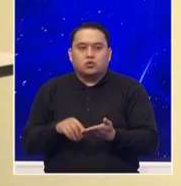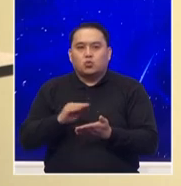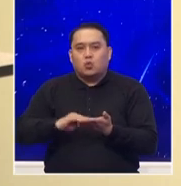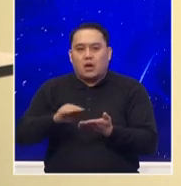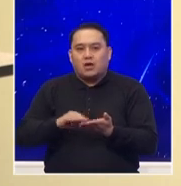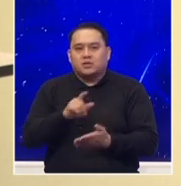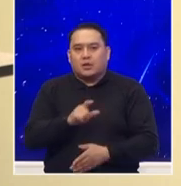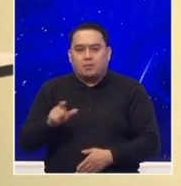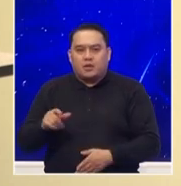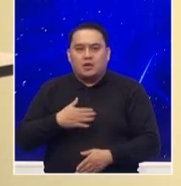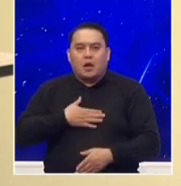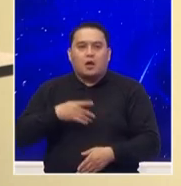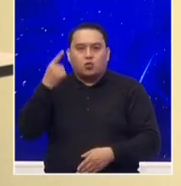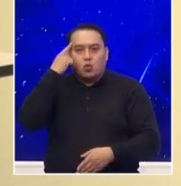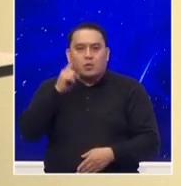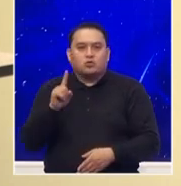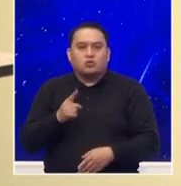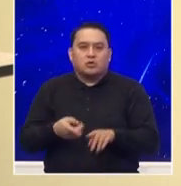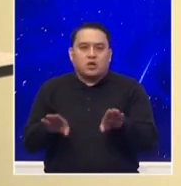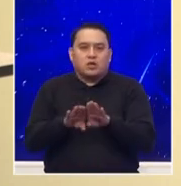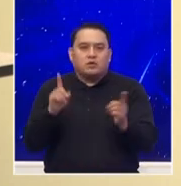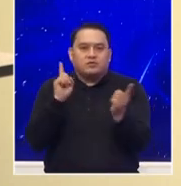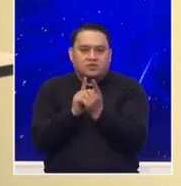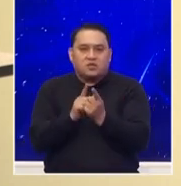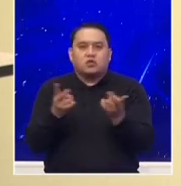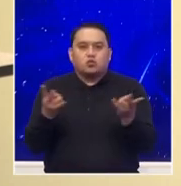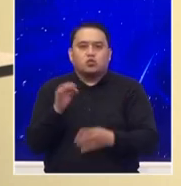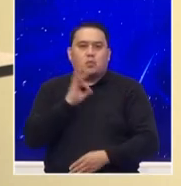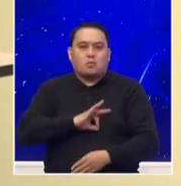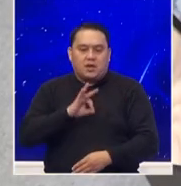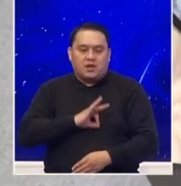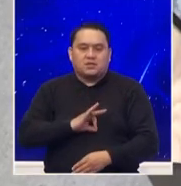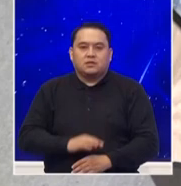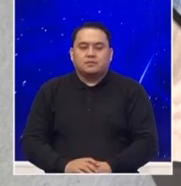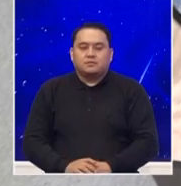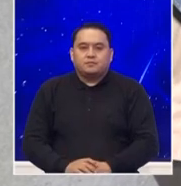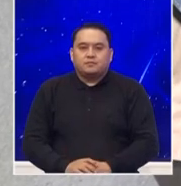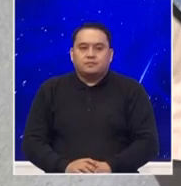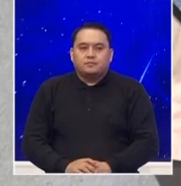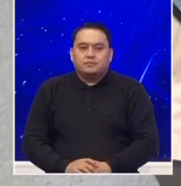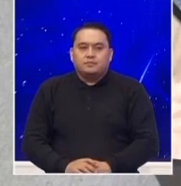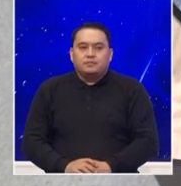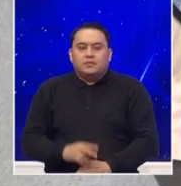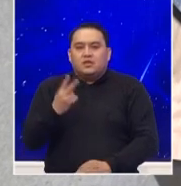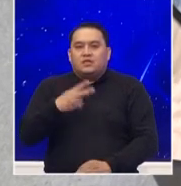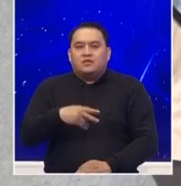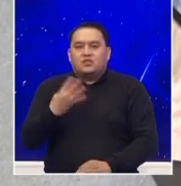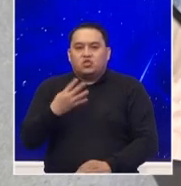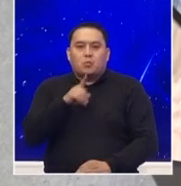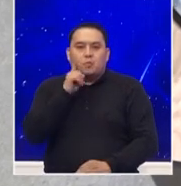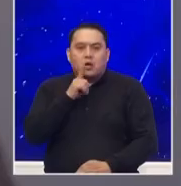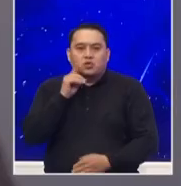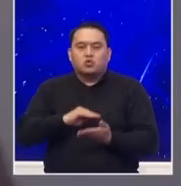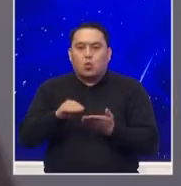журналистов. Я думаю, что вот такие вот встречи очень полезны для журналистов. 24 молодых журналиста со всего Казахстана